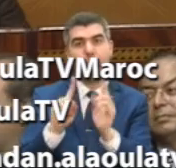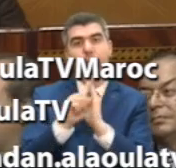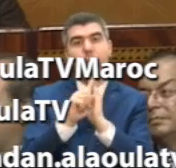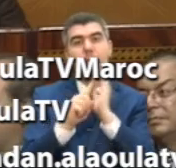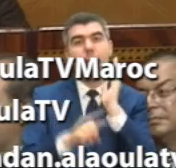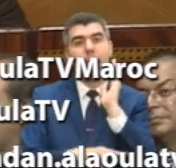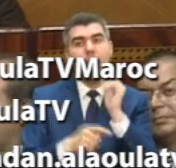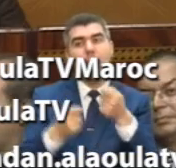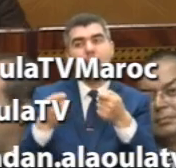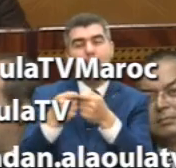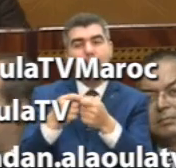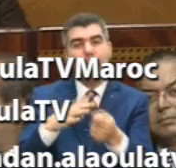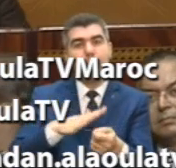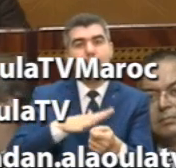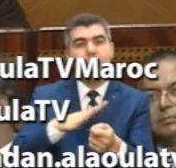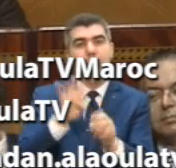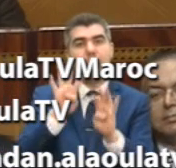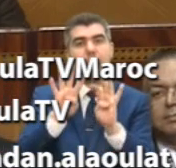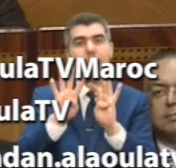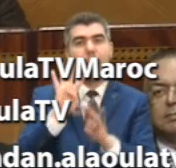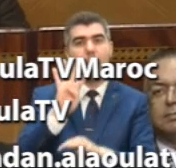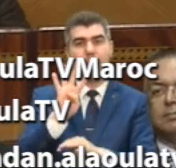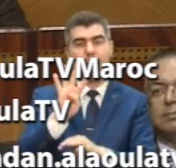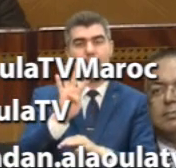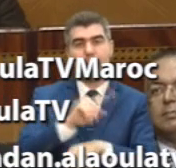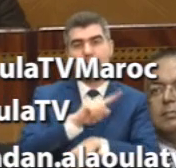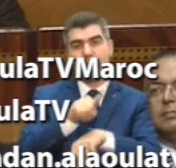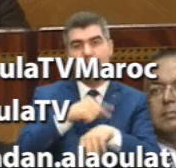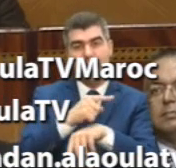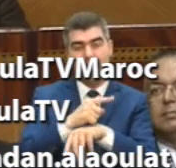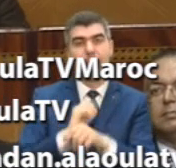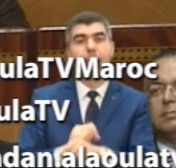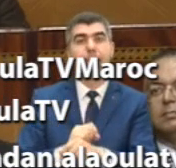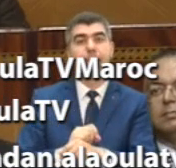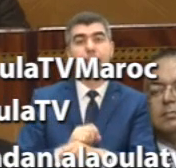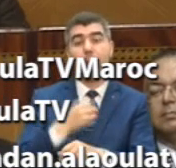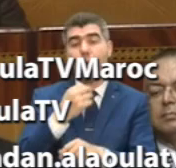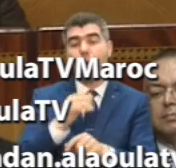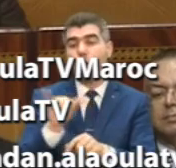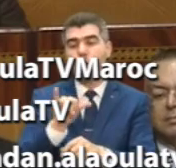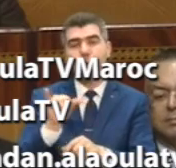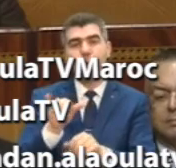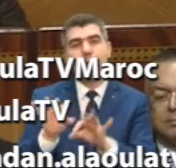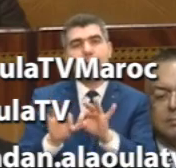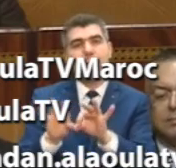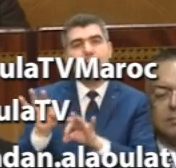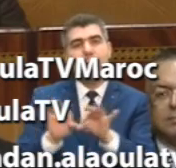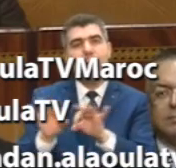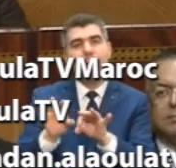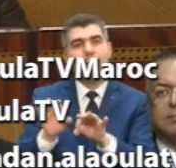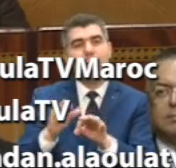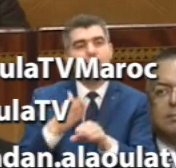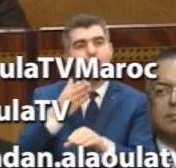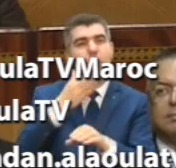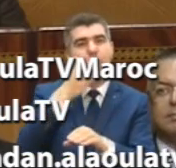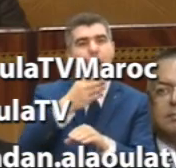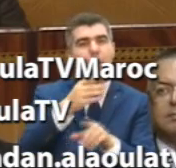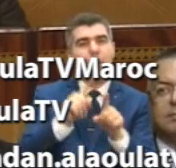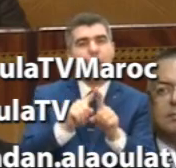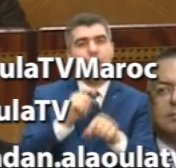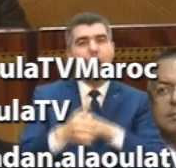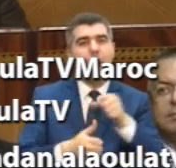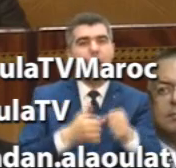المغربية. لهذا أتساءل عن التدابير المتخذة لمعالجة هذه المشاكل في بداية الموسم الدراسي